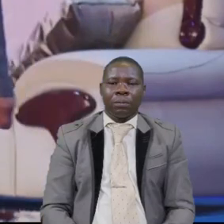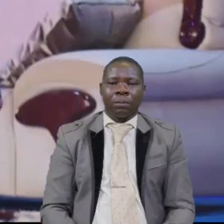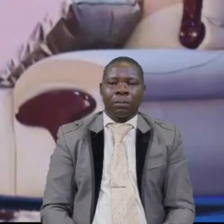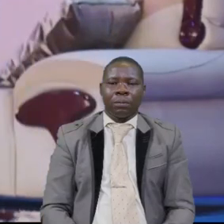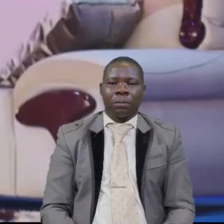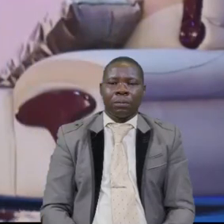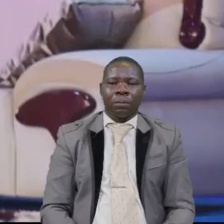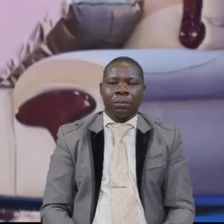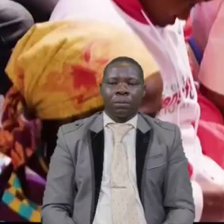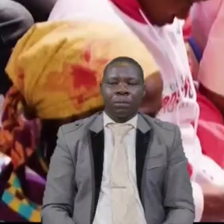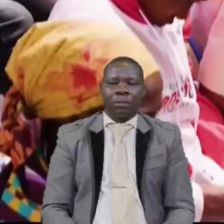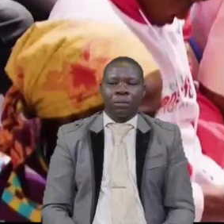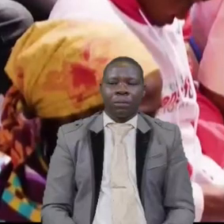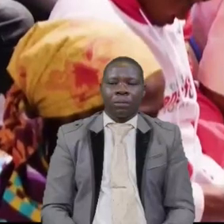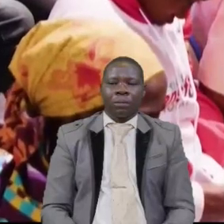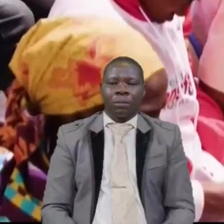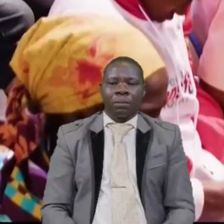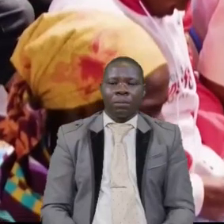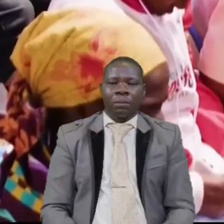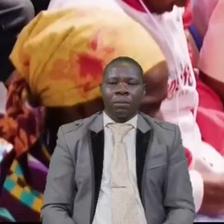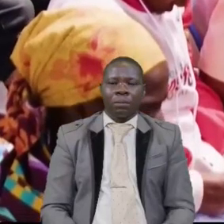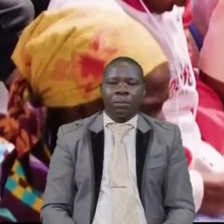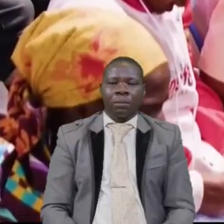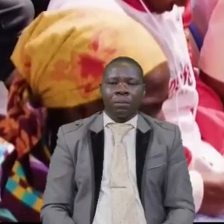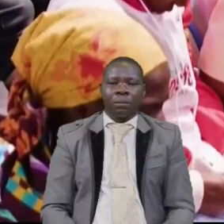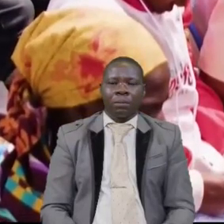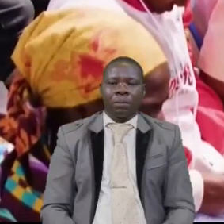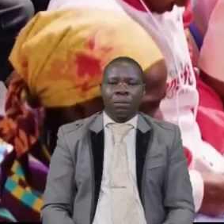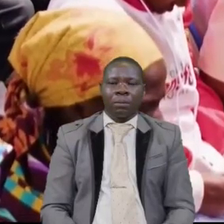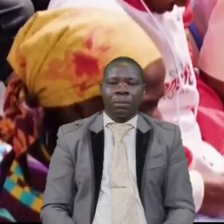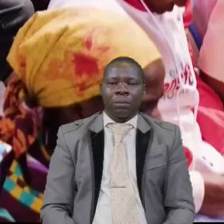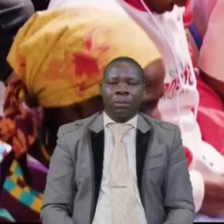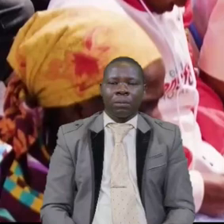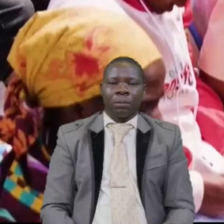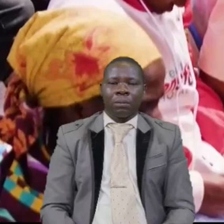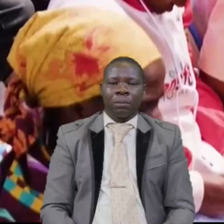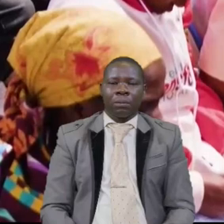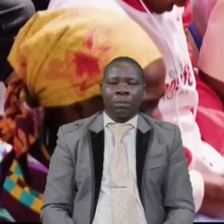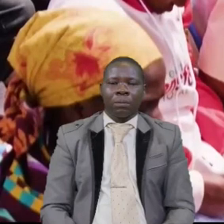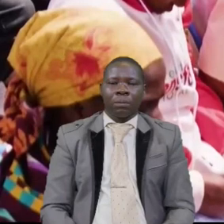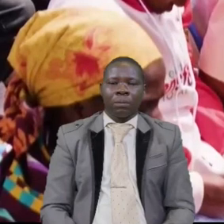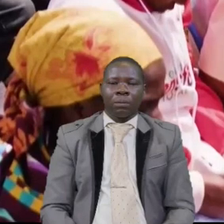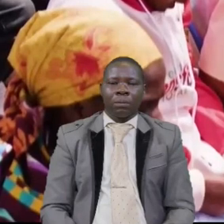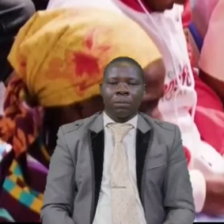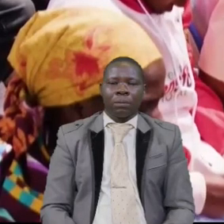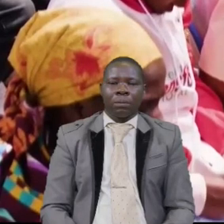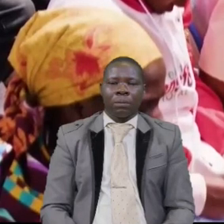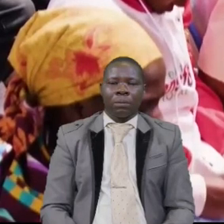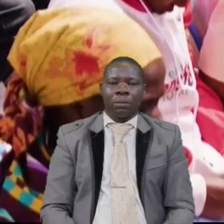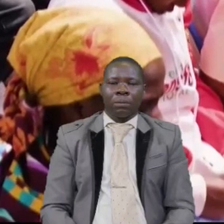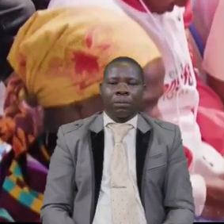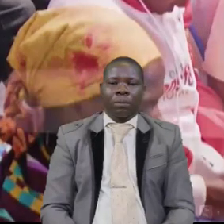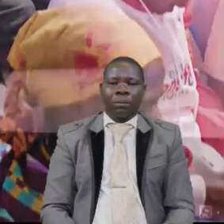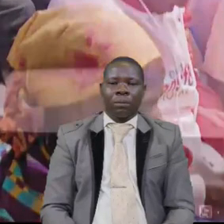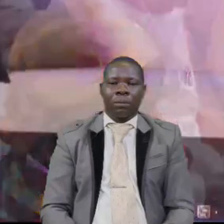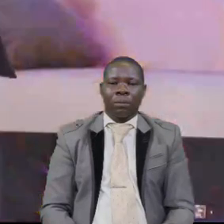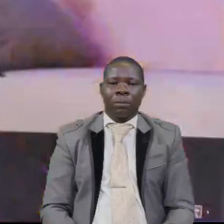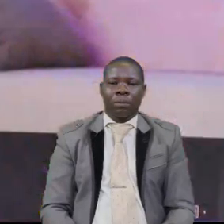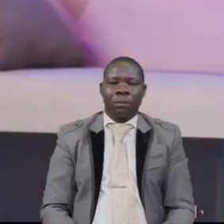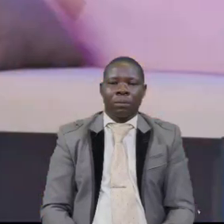semaines, 7 semaines sont déterminées et le Messie viendra et mettra fin au péché et il amènera